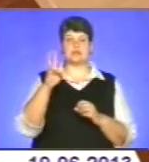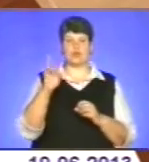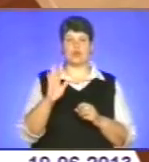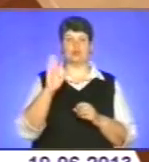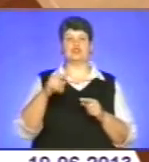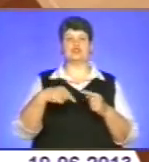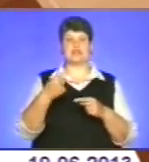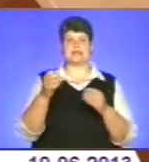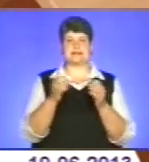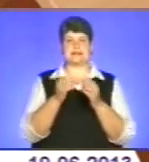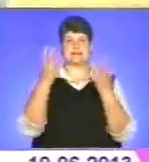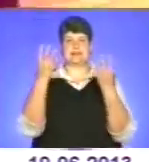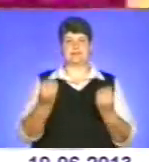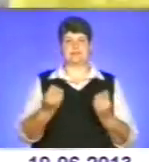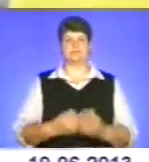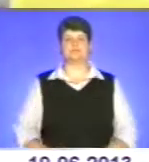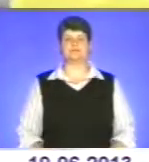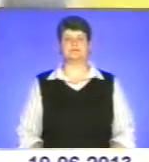днів.